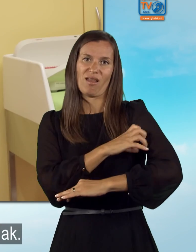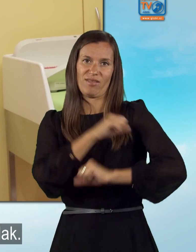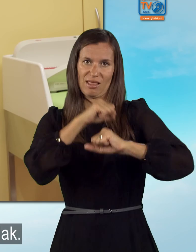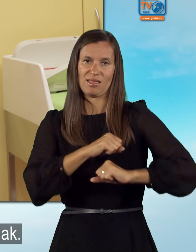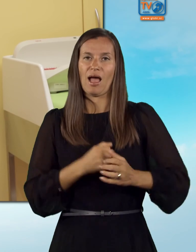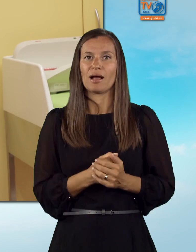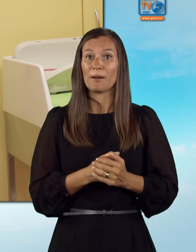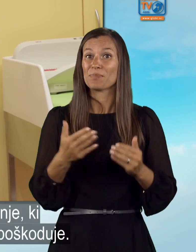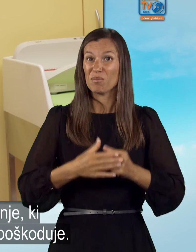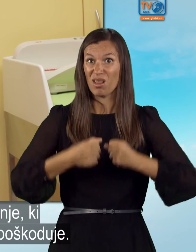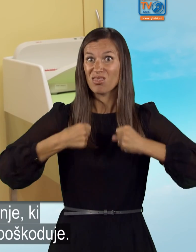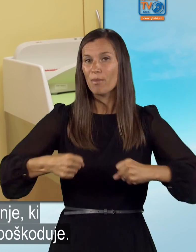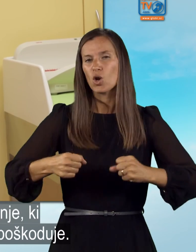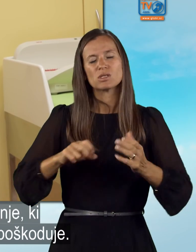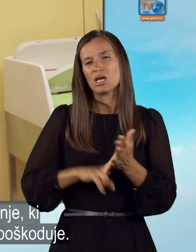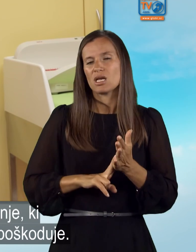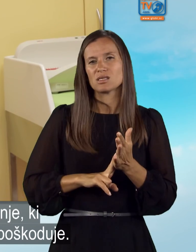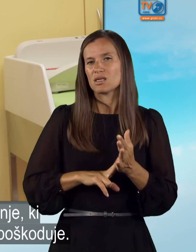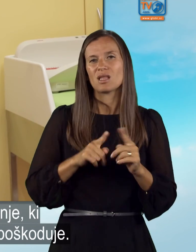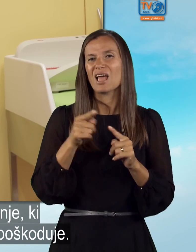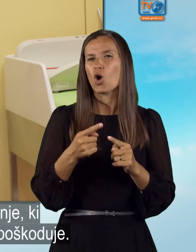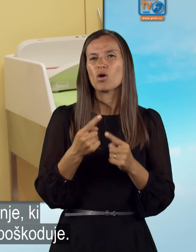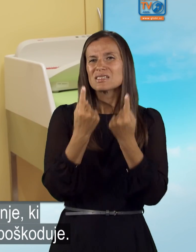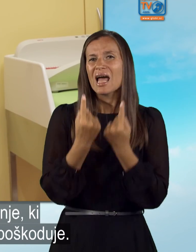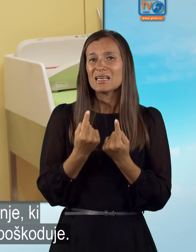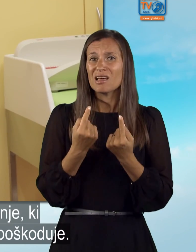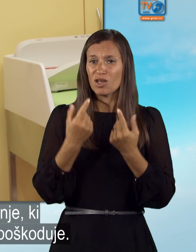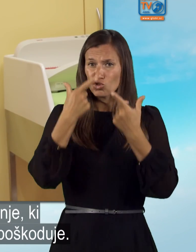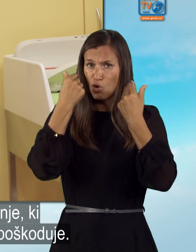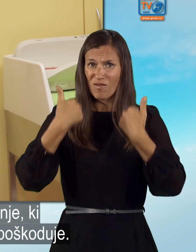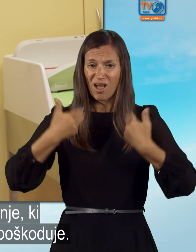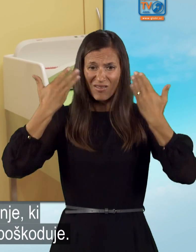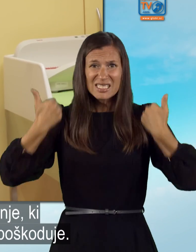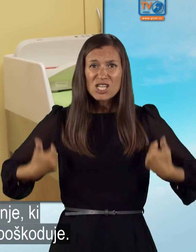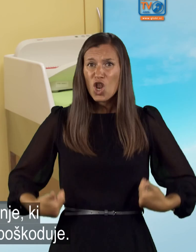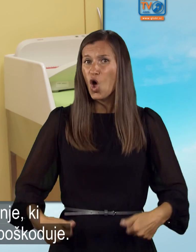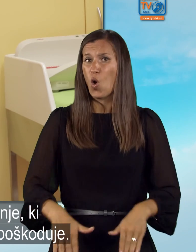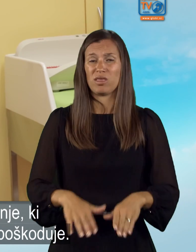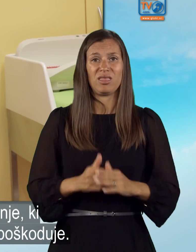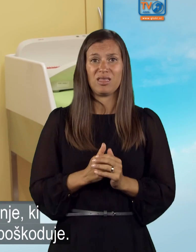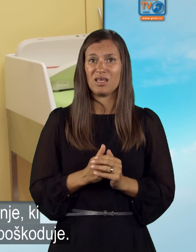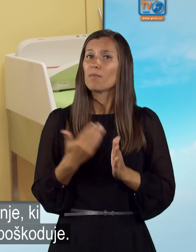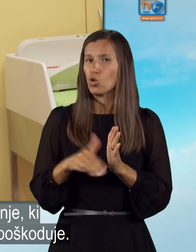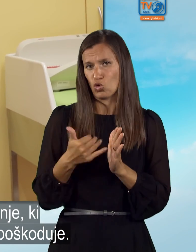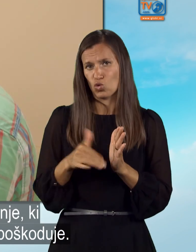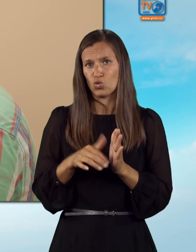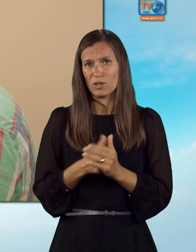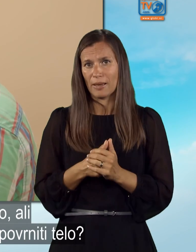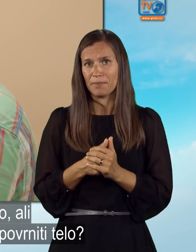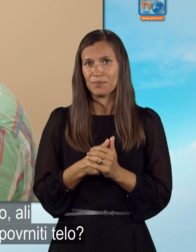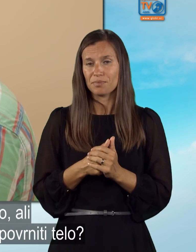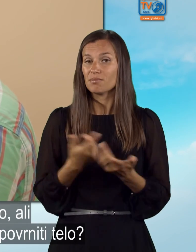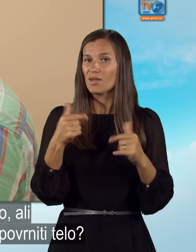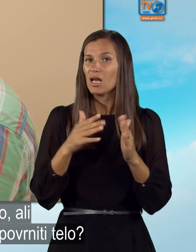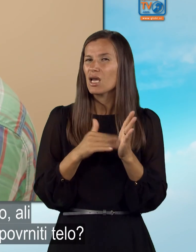Tako da, vidite, debelost res eno tako stanje, ki v celoti človeka pravzaprav na nek način poškoduje.